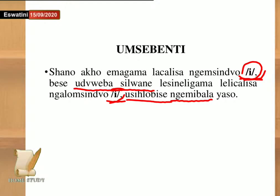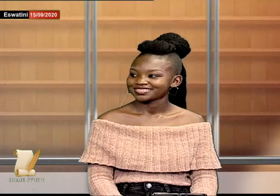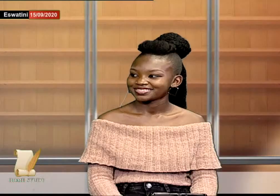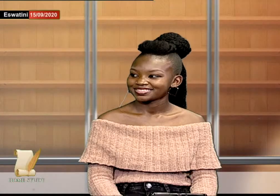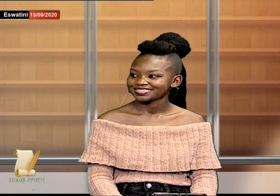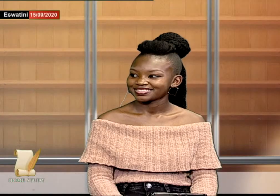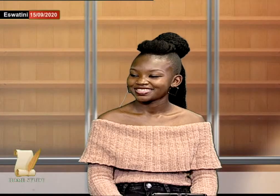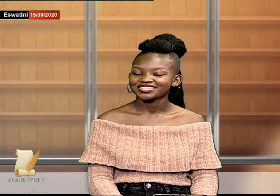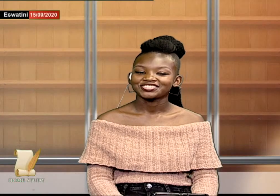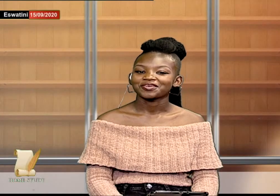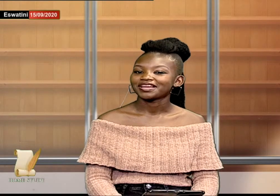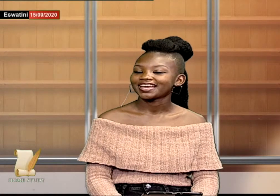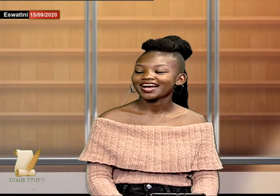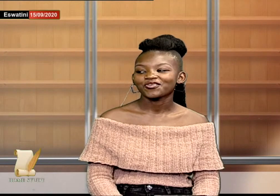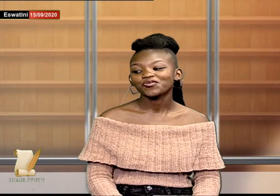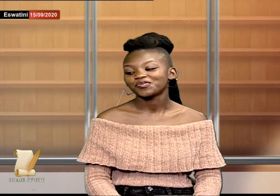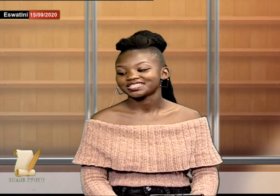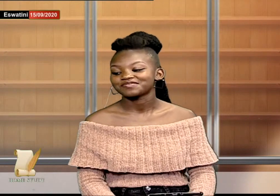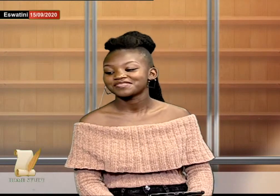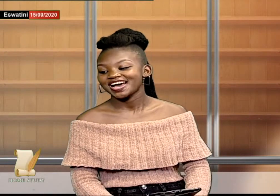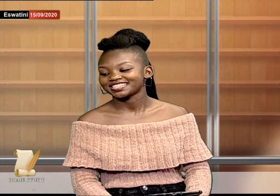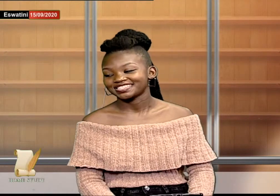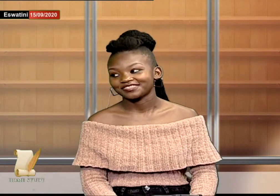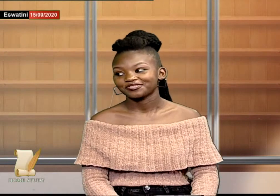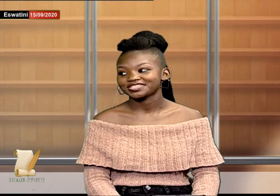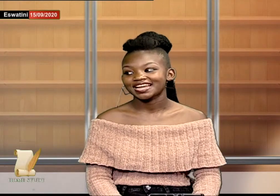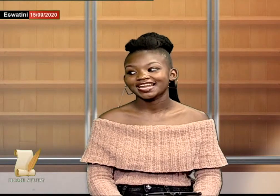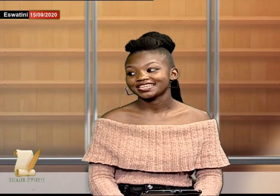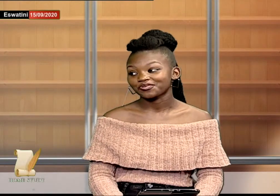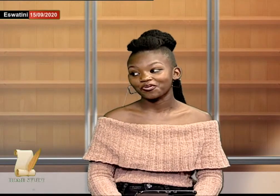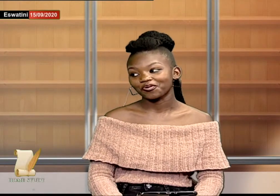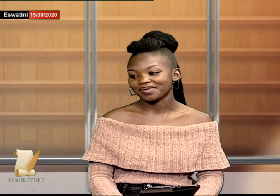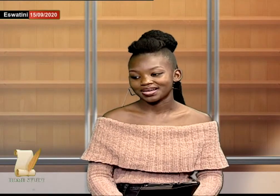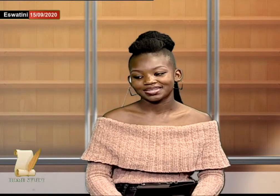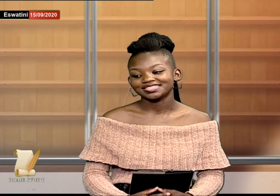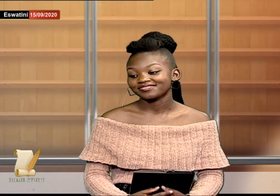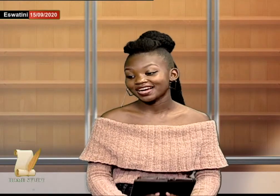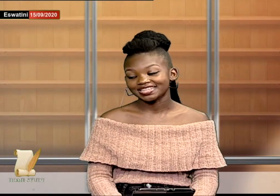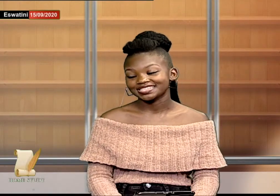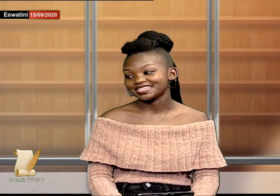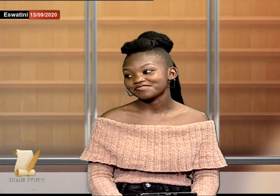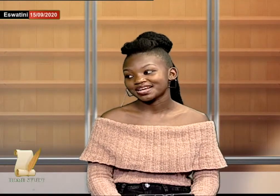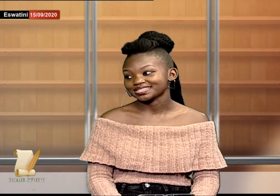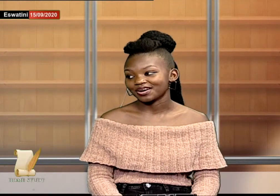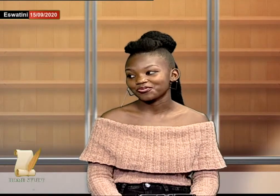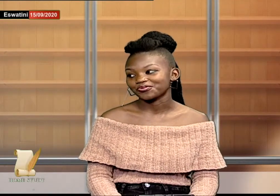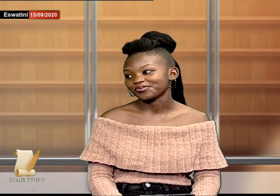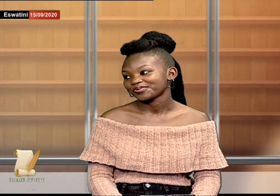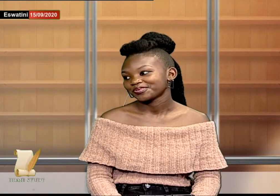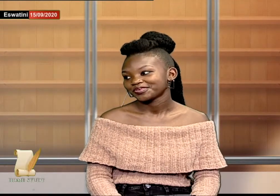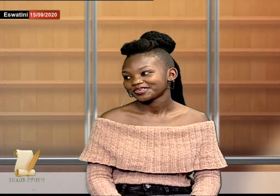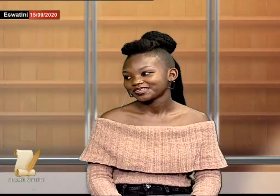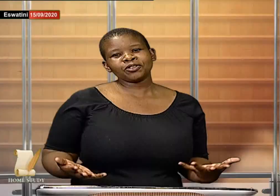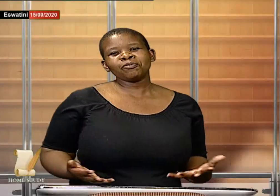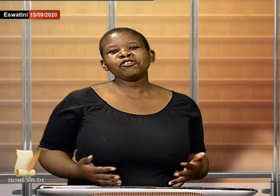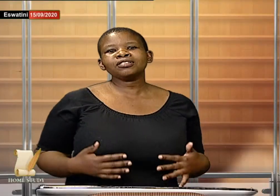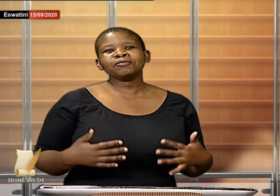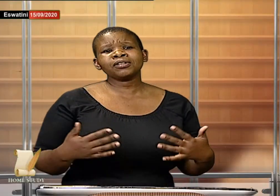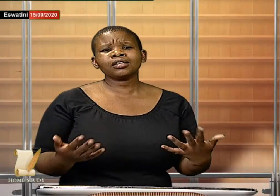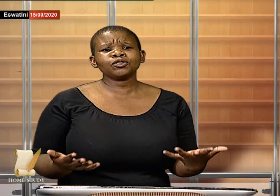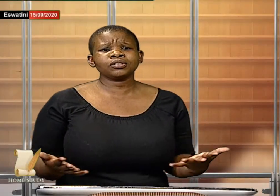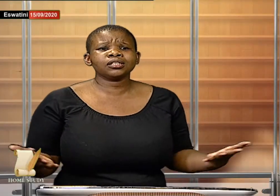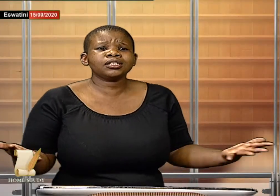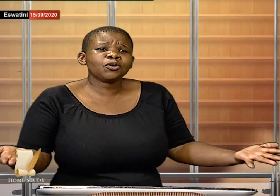usijabulele isifundo sethu? Ngisijabulele kakhulu besimnanzi futhi naleti ngoma ngidive ngathi timnanzi kakhulu. Asawuhlabele nje